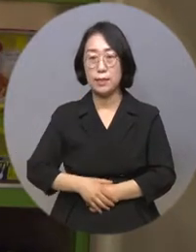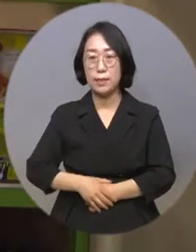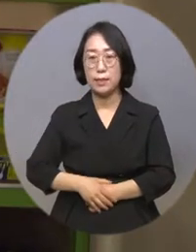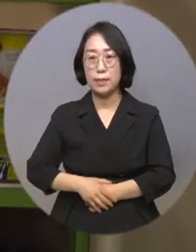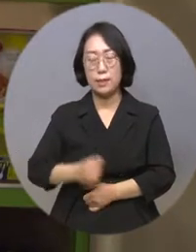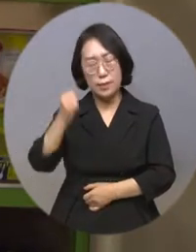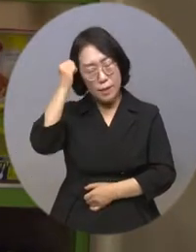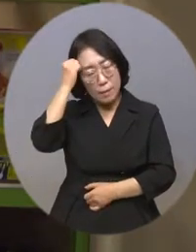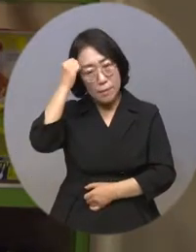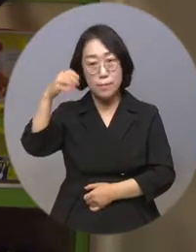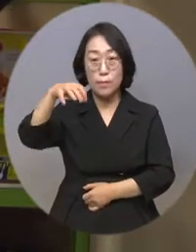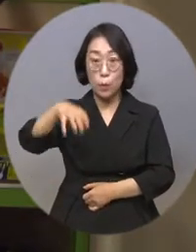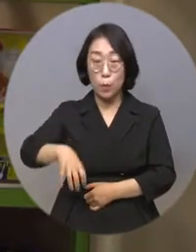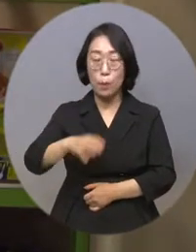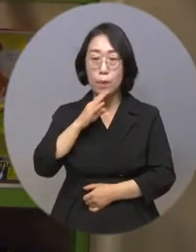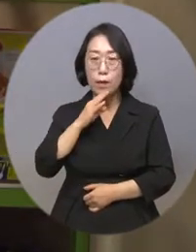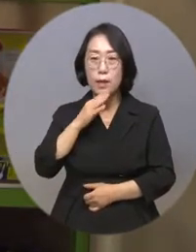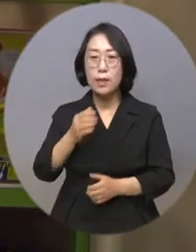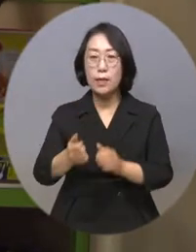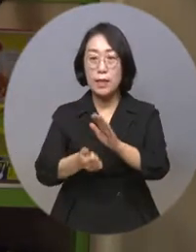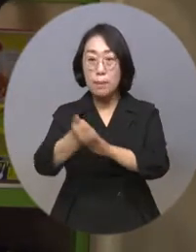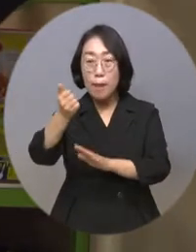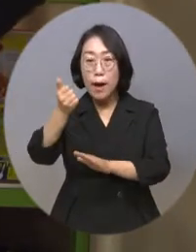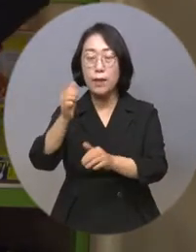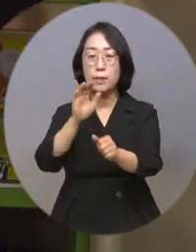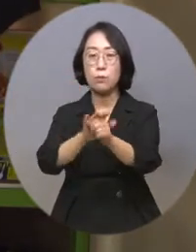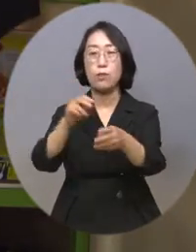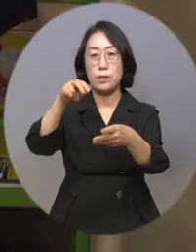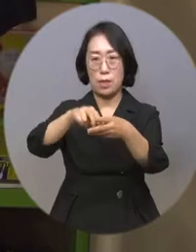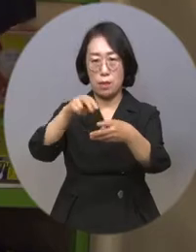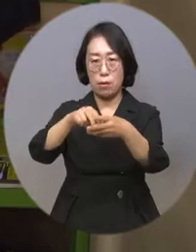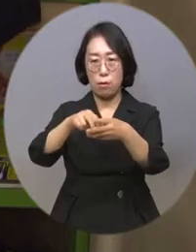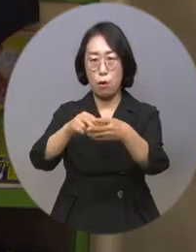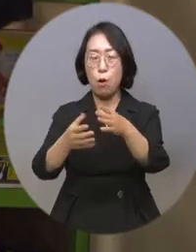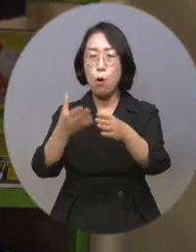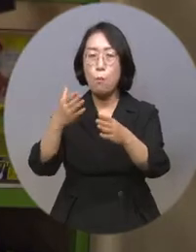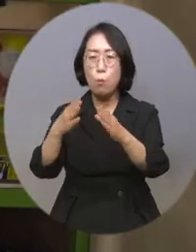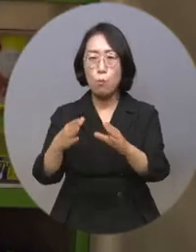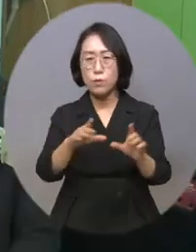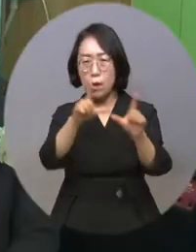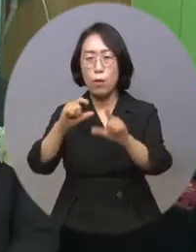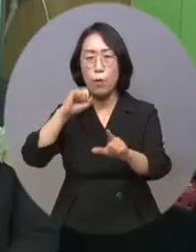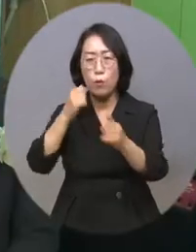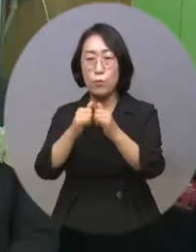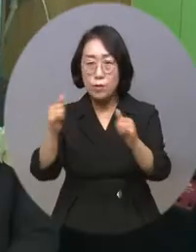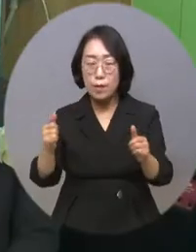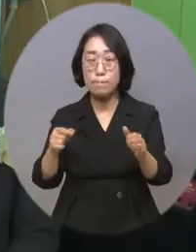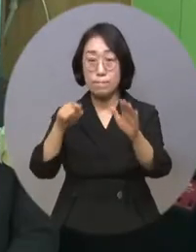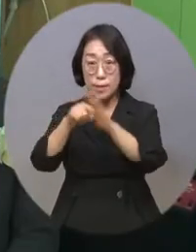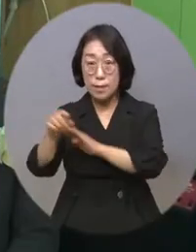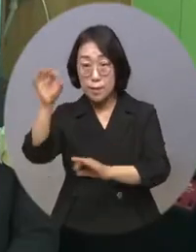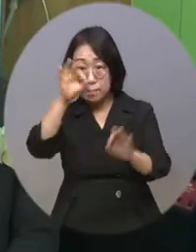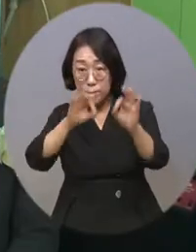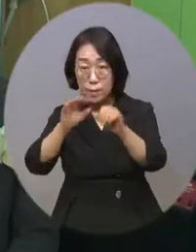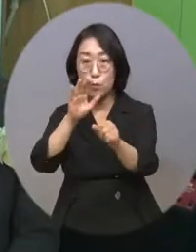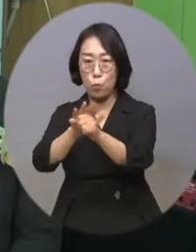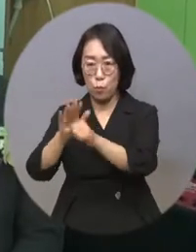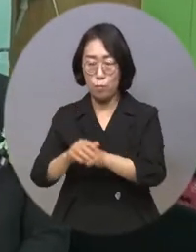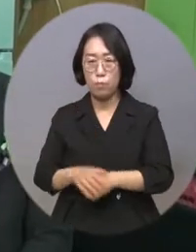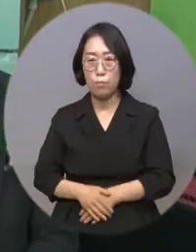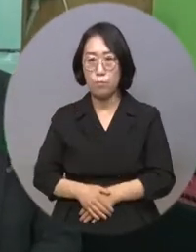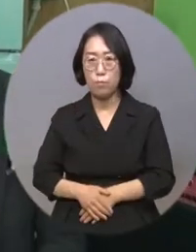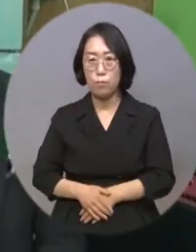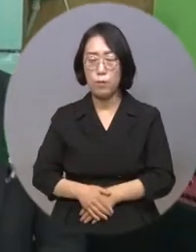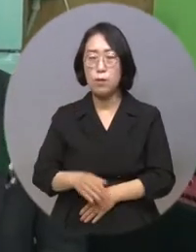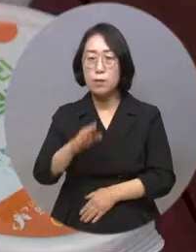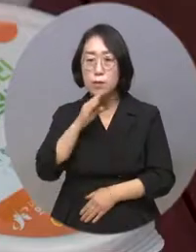의정부시 희망회복지원센터가 복지사각지대를 찾아 직접 나섰습니다. 지난해 제도권 밖